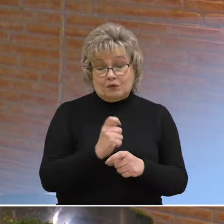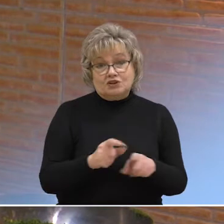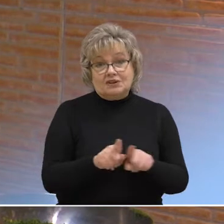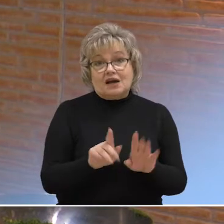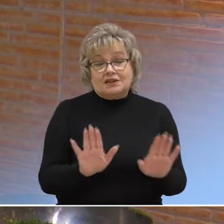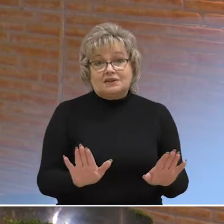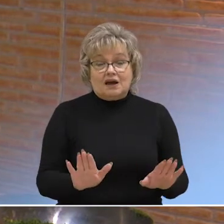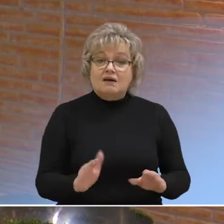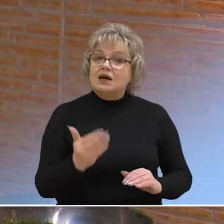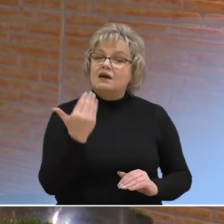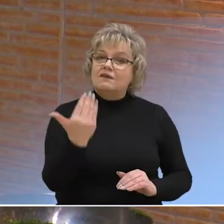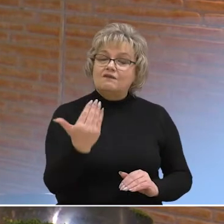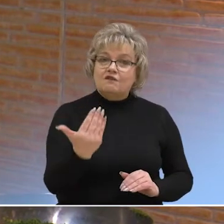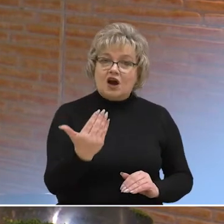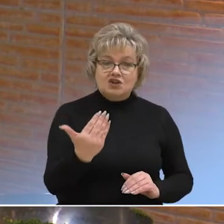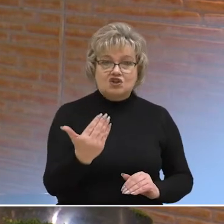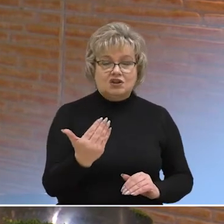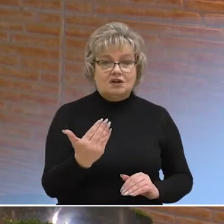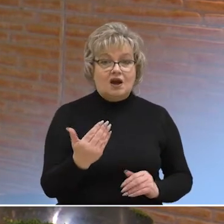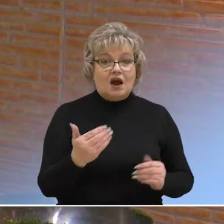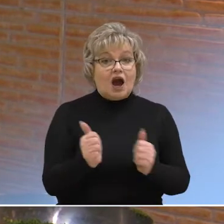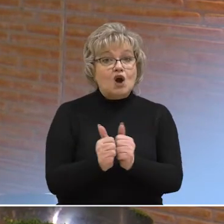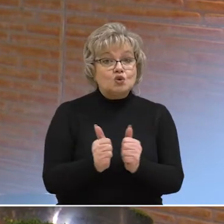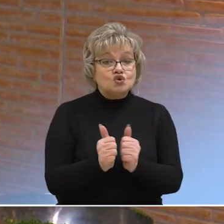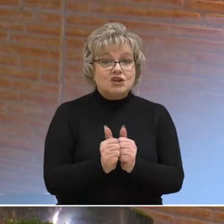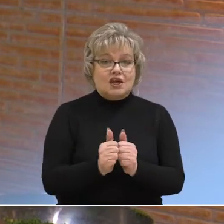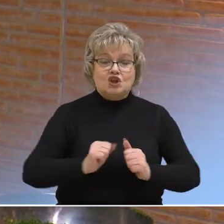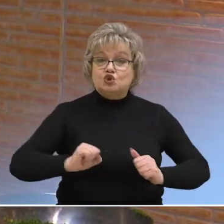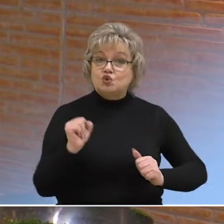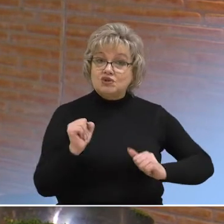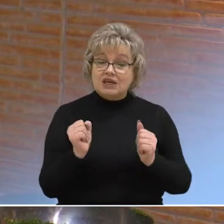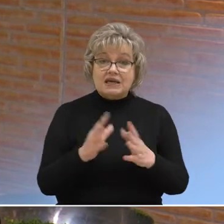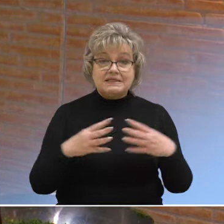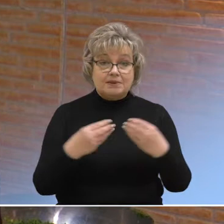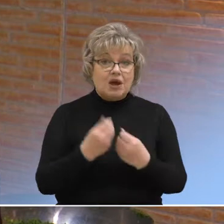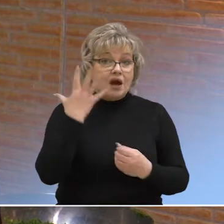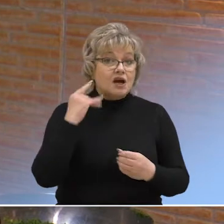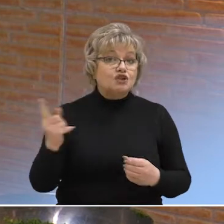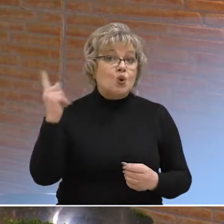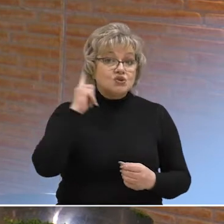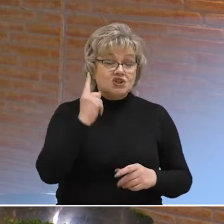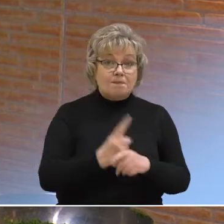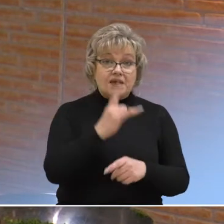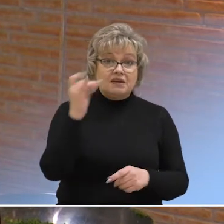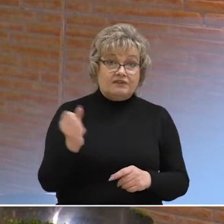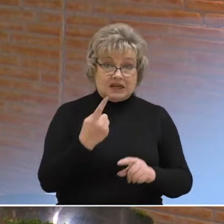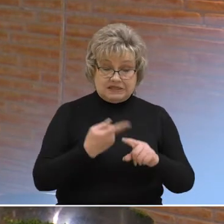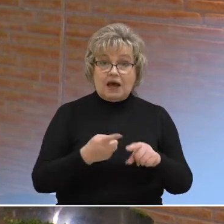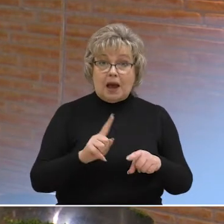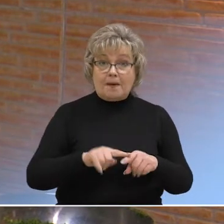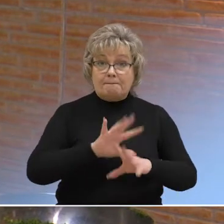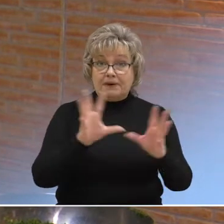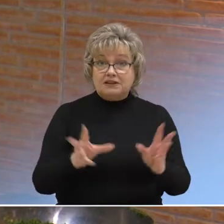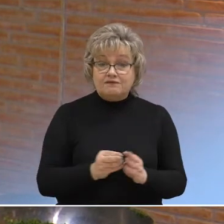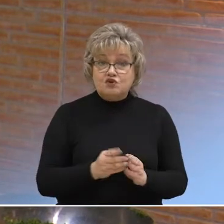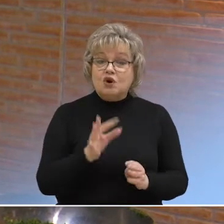так. Ваше окружение, друзья, семья, когда они вот услышали первый раз о таком, и вообще вот